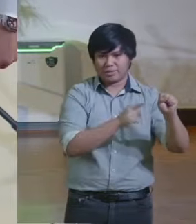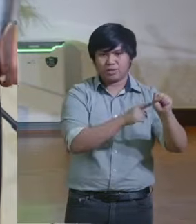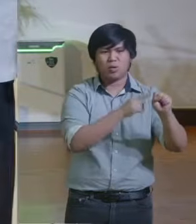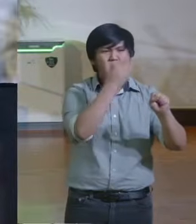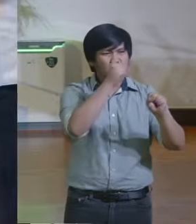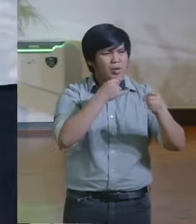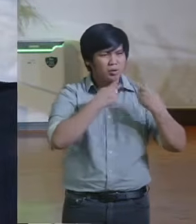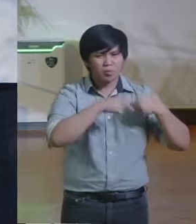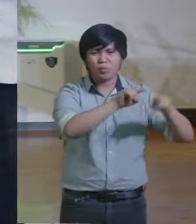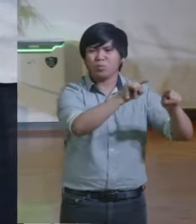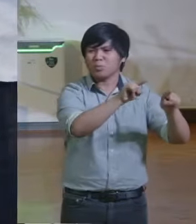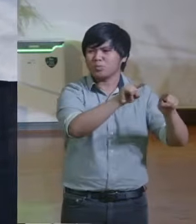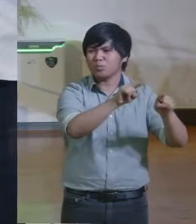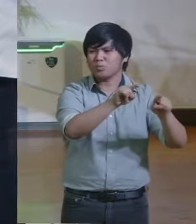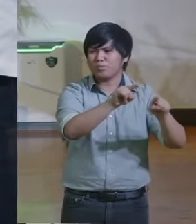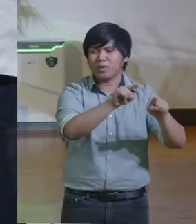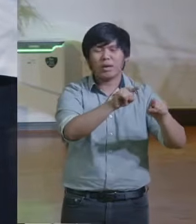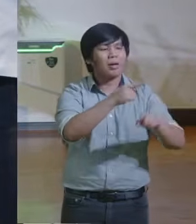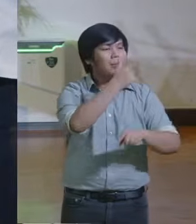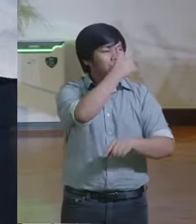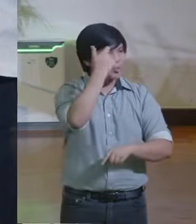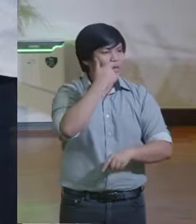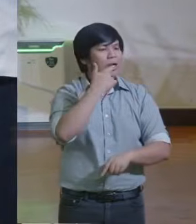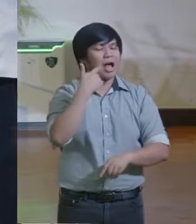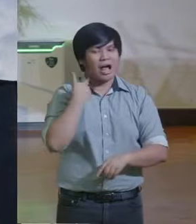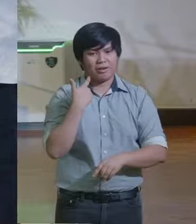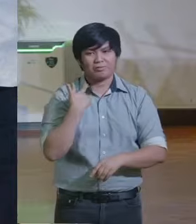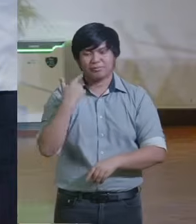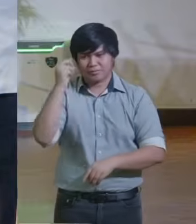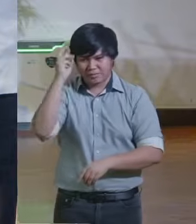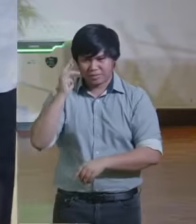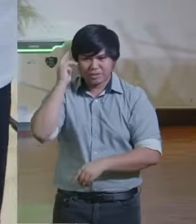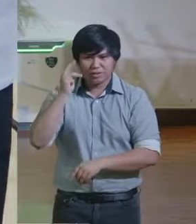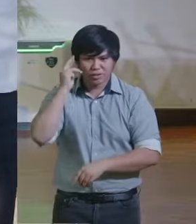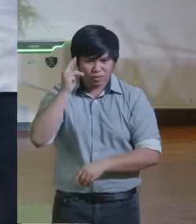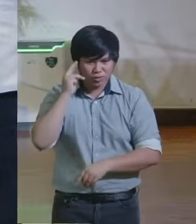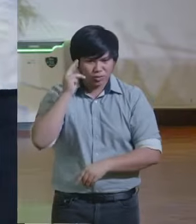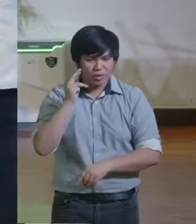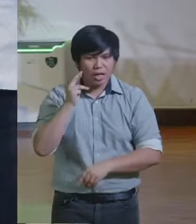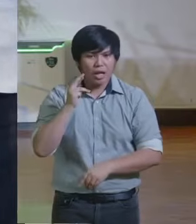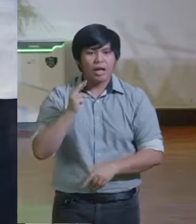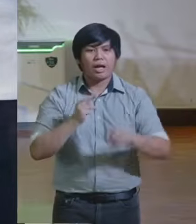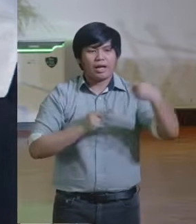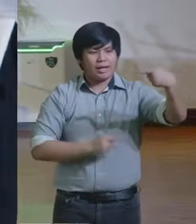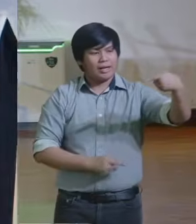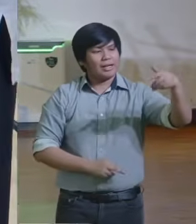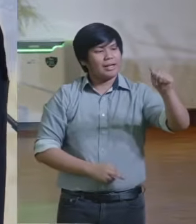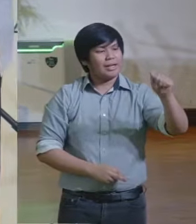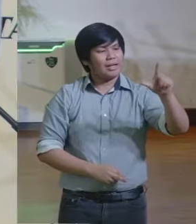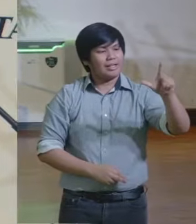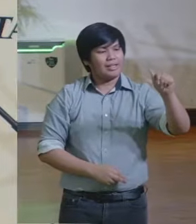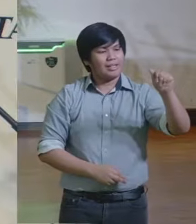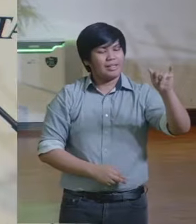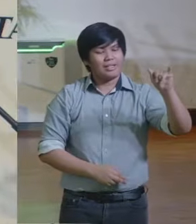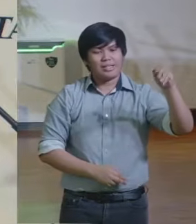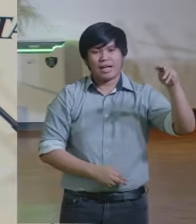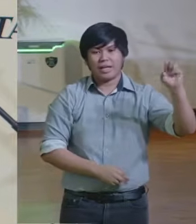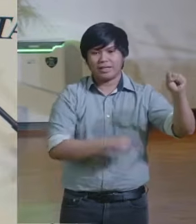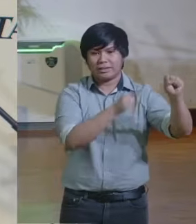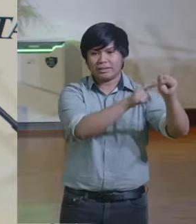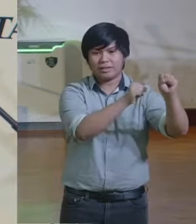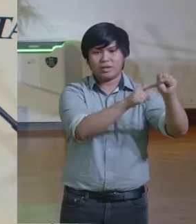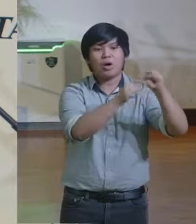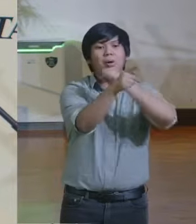first missionary journey? Parehong dahilan kung bakit sila nagpunta sa Cyprus. Dahil yun po ang home province